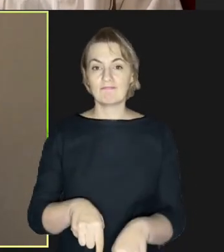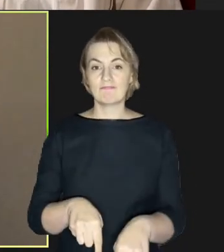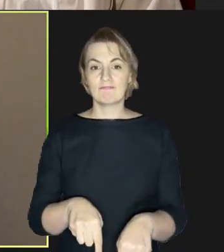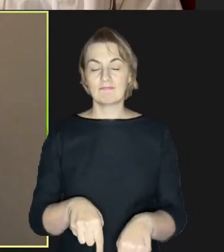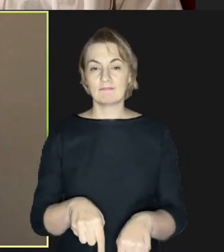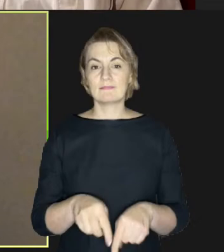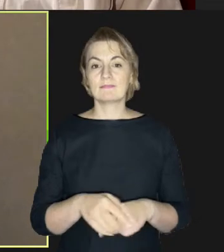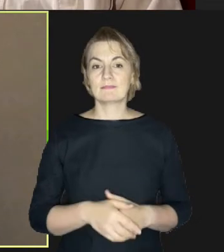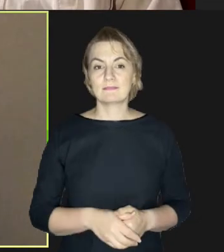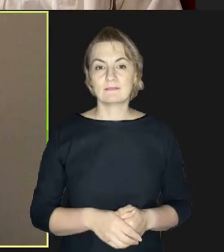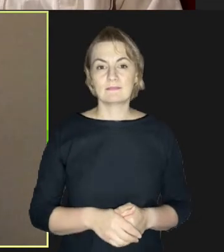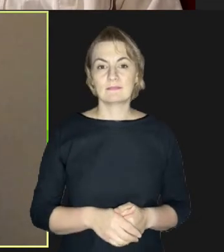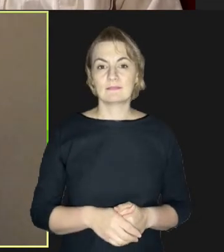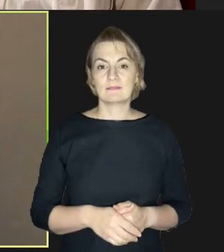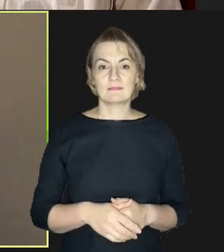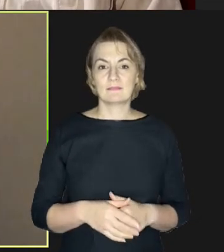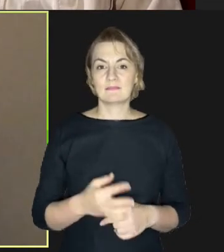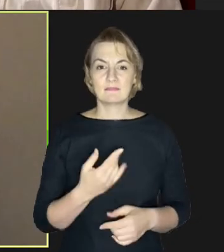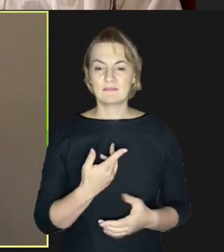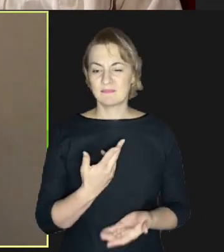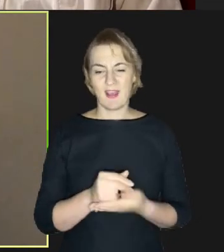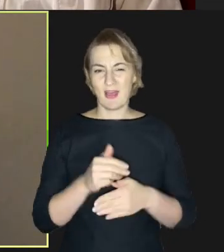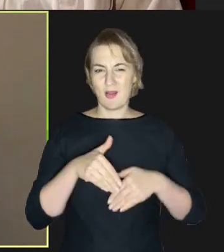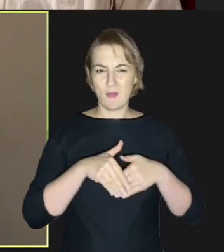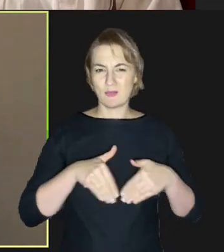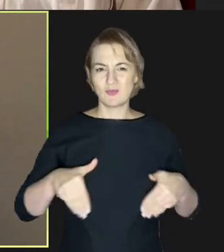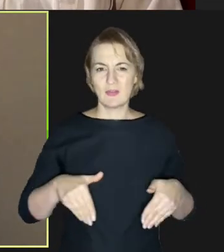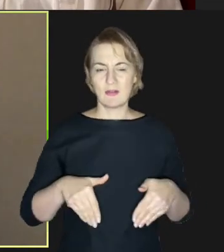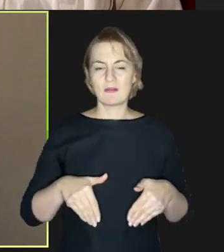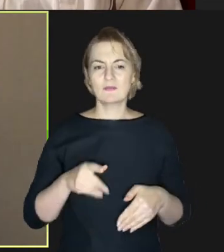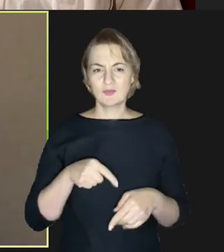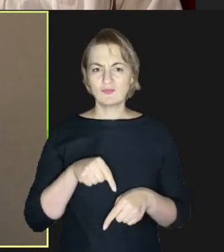Dosyć tego brodzenia przy brzegu.